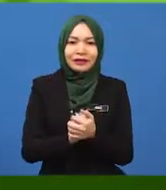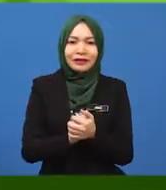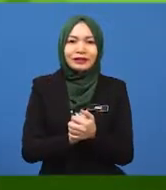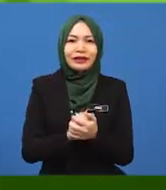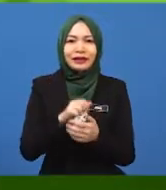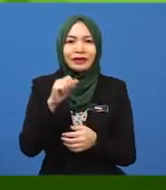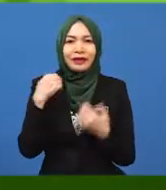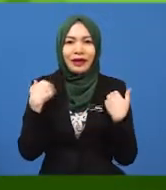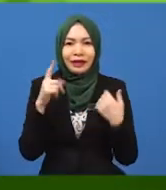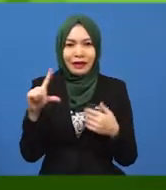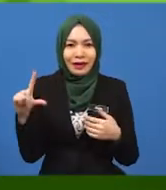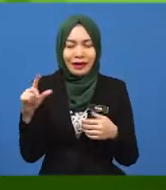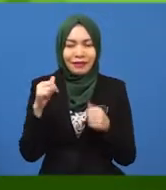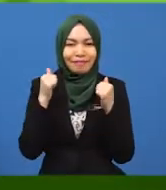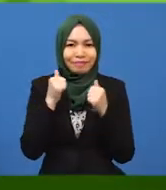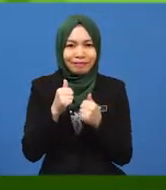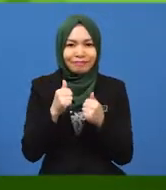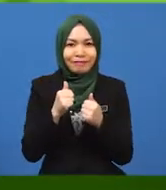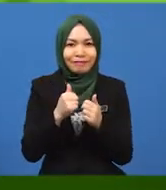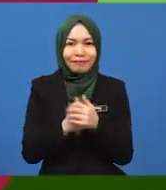Tahniah diucapkan kepada anda.